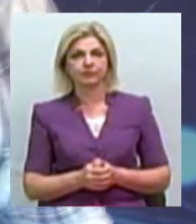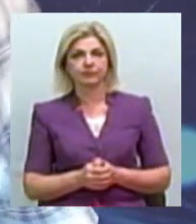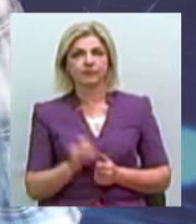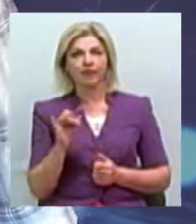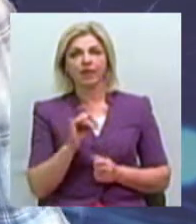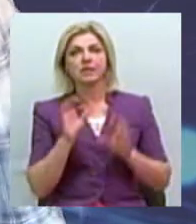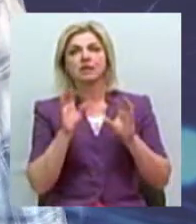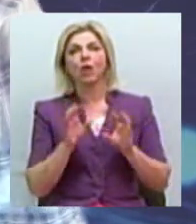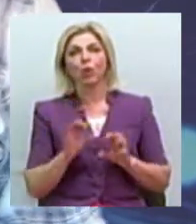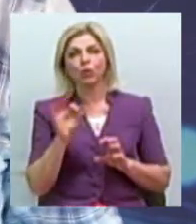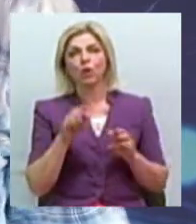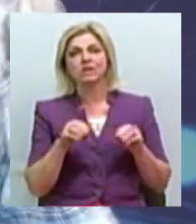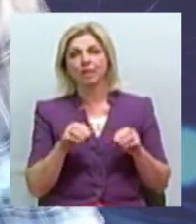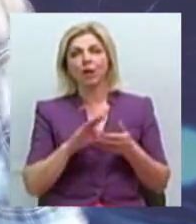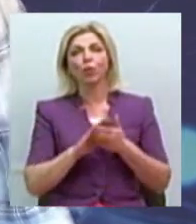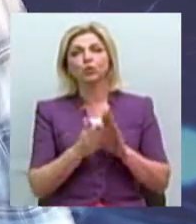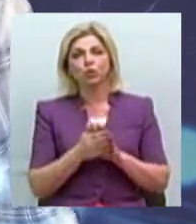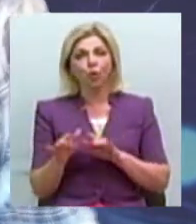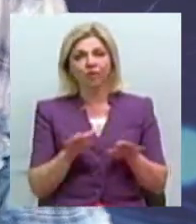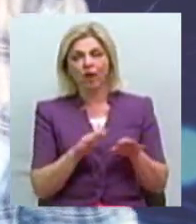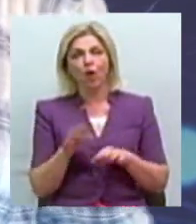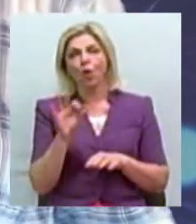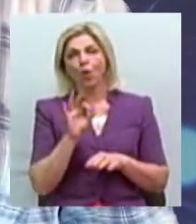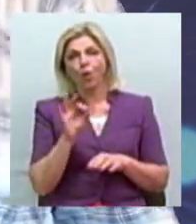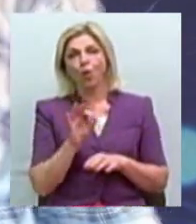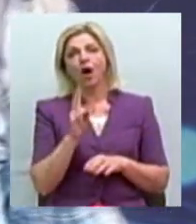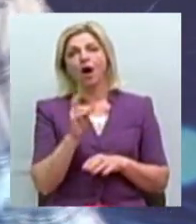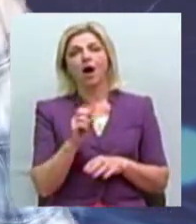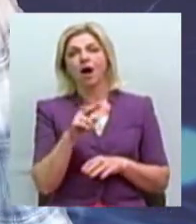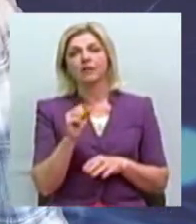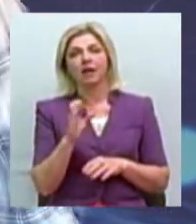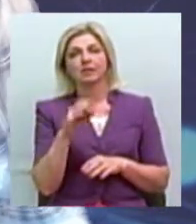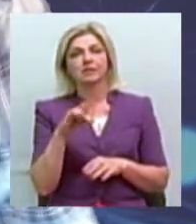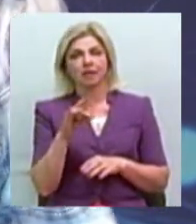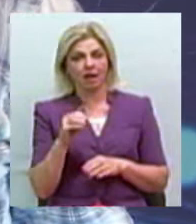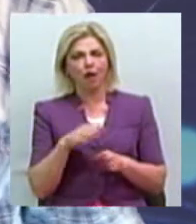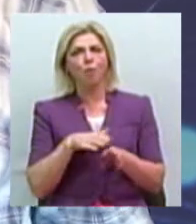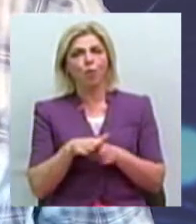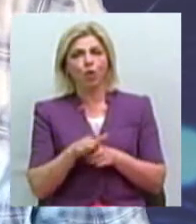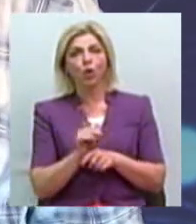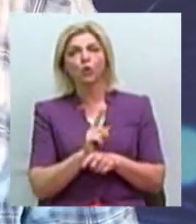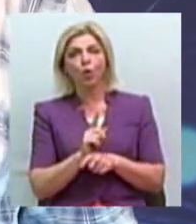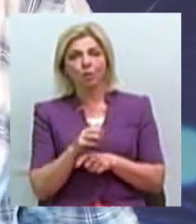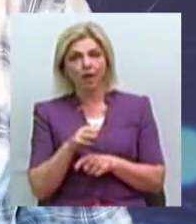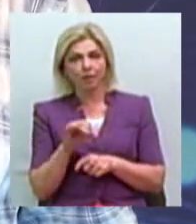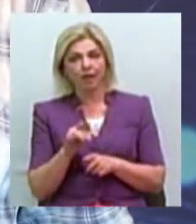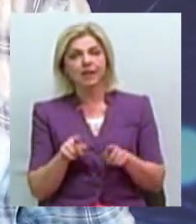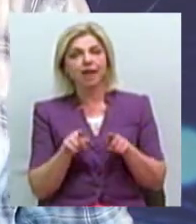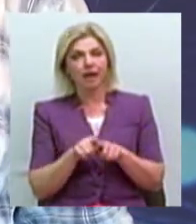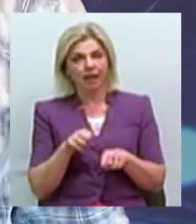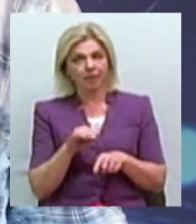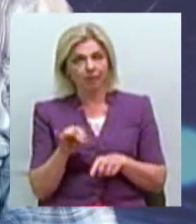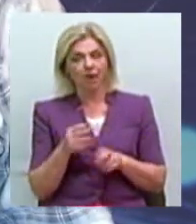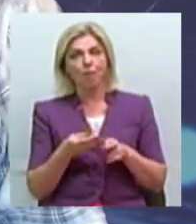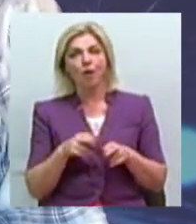закон о землеустройстві, закон о кадастрі, вони, в принципі, наповнені нормами такими, по яким,